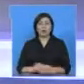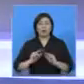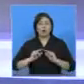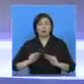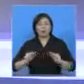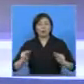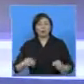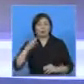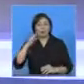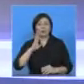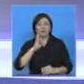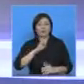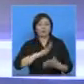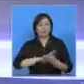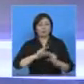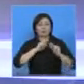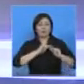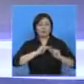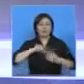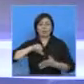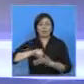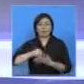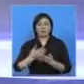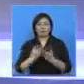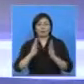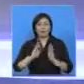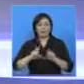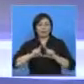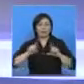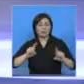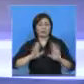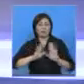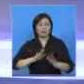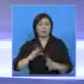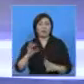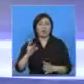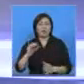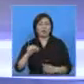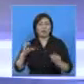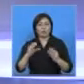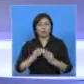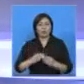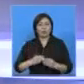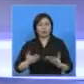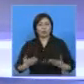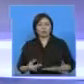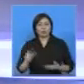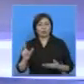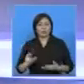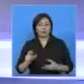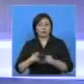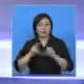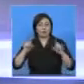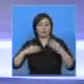мұғалімдермен ата-аналар тазалық жұмысына ерекше үлес қосып жатыр. Бүгін тек мектептің емес, Нұрақтөбе шағын ауданы тұрғындарының игілігі үшін білім